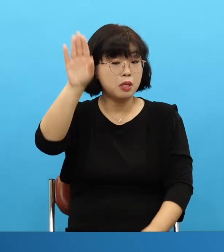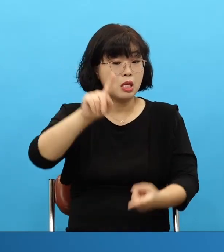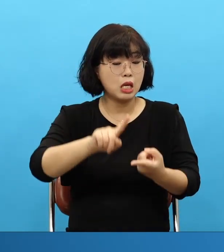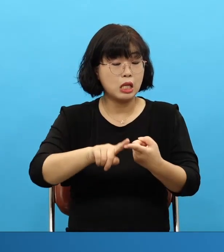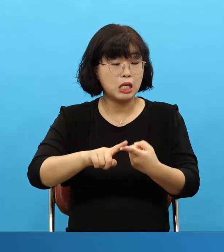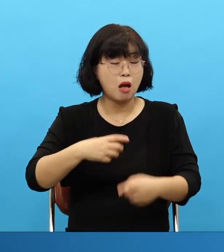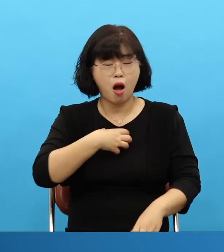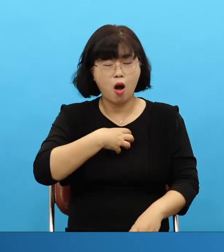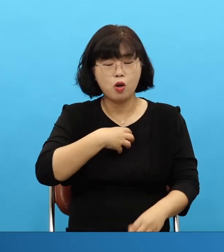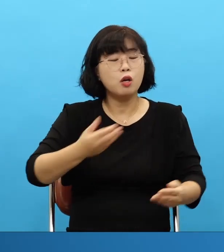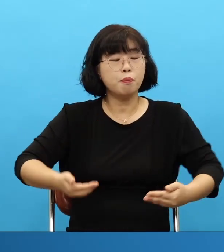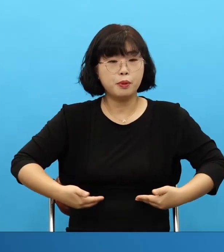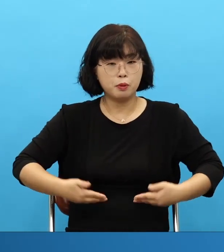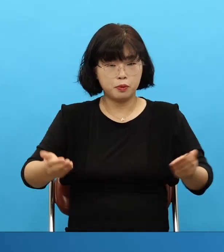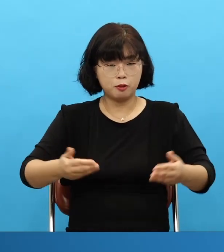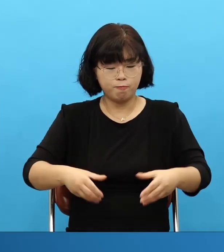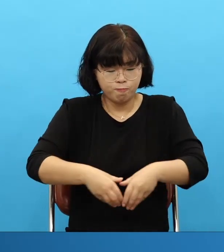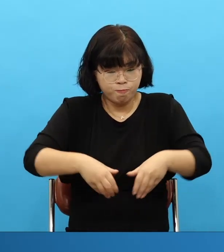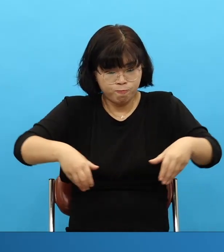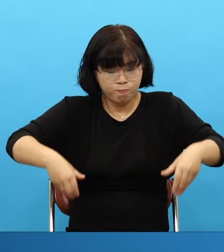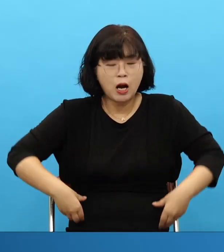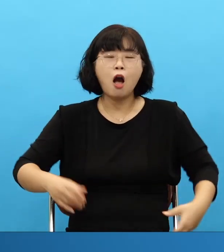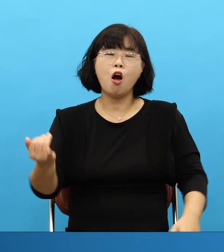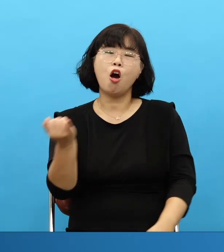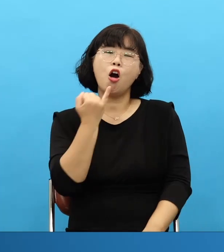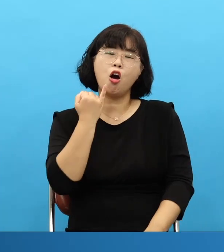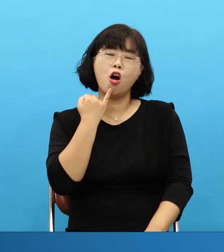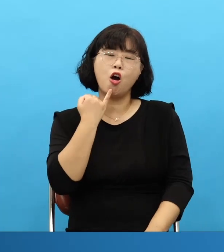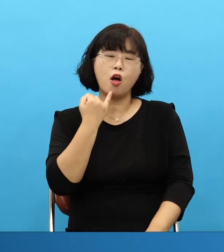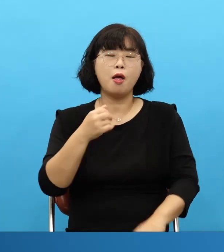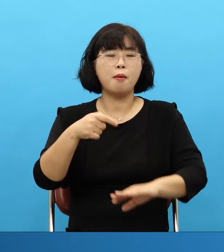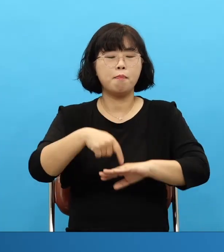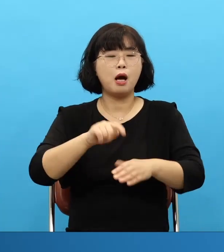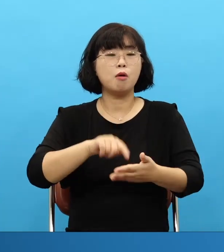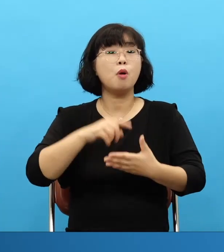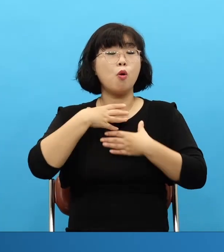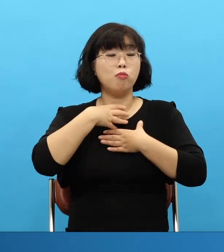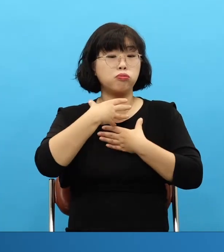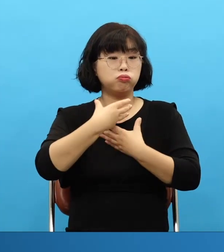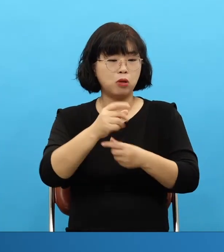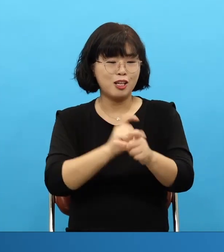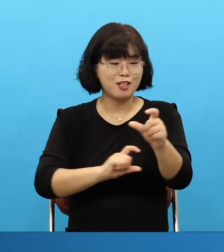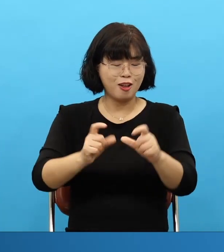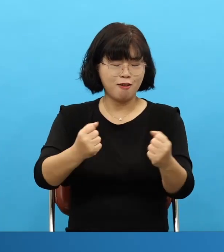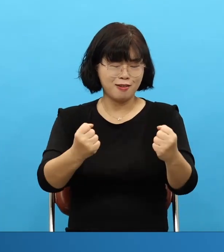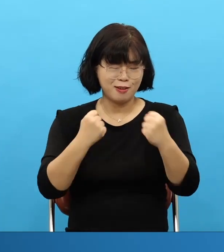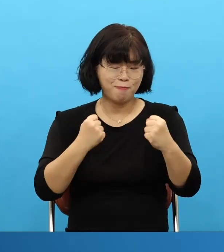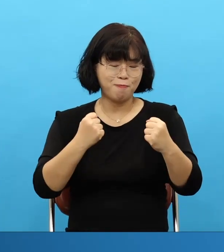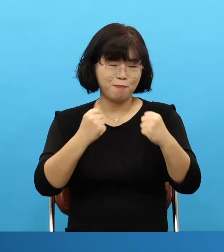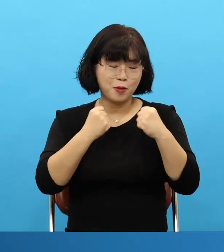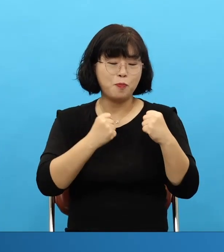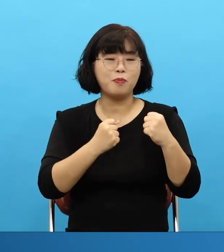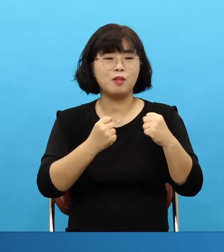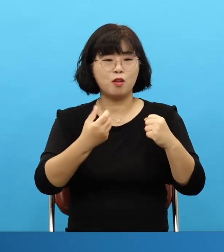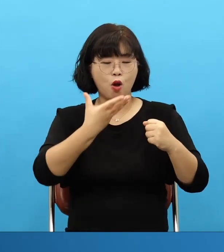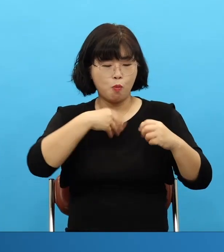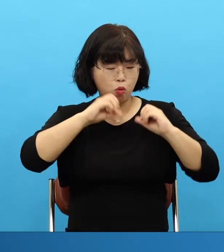힘을 얻어서 여러분 세계복음하고 이렇게 만들라고요. And now in the remainder of your lives, you must receive strength to give all the glory unto God.